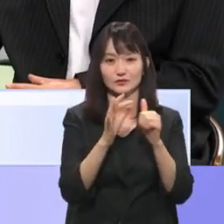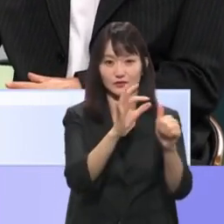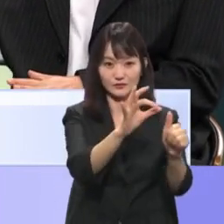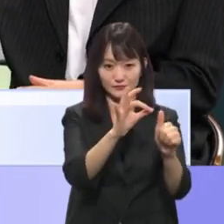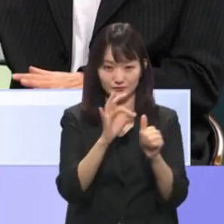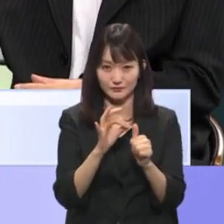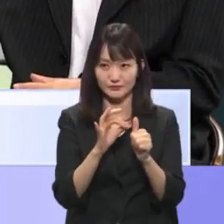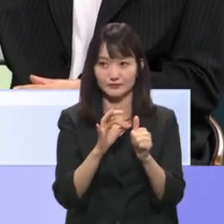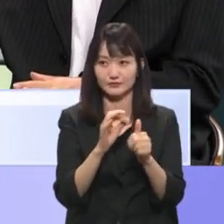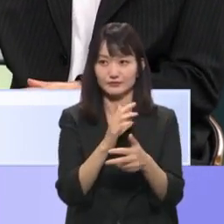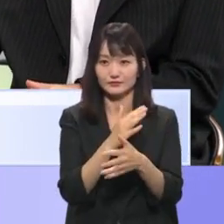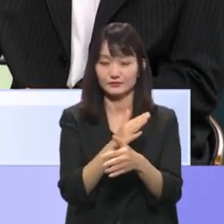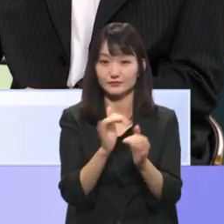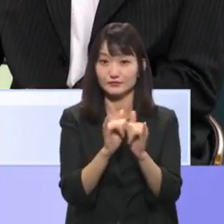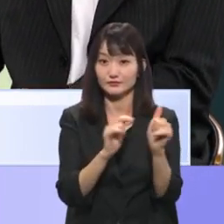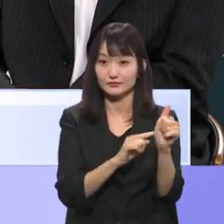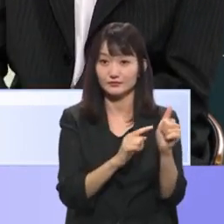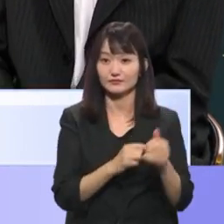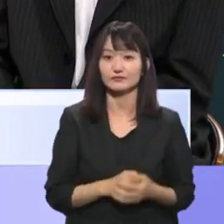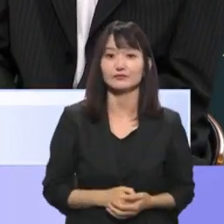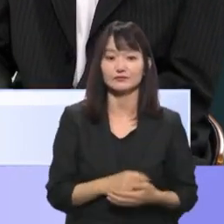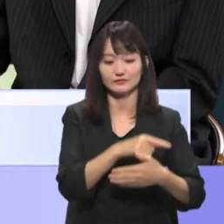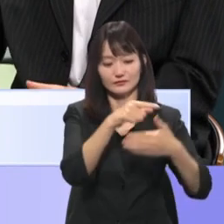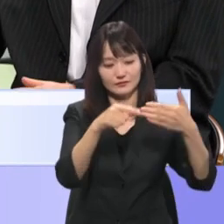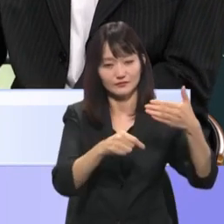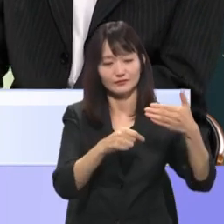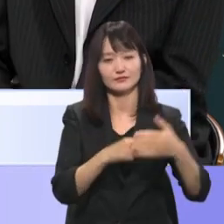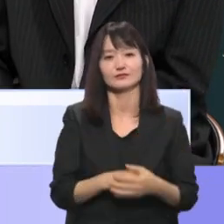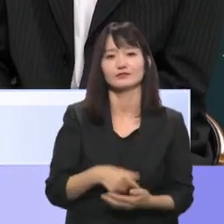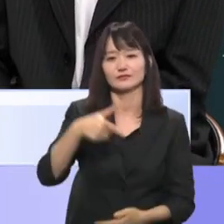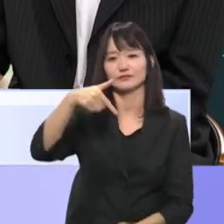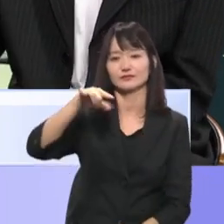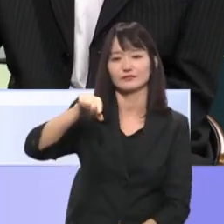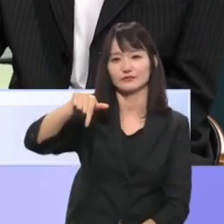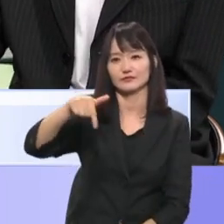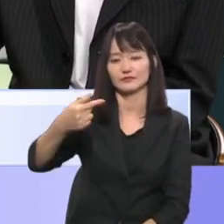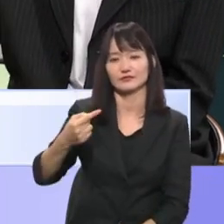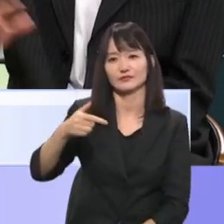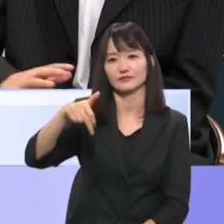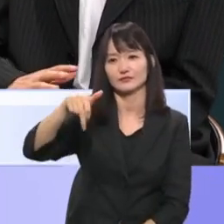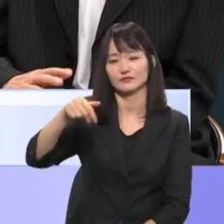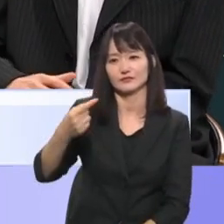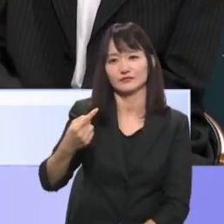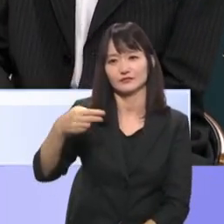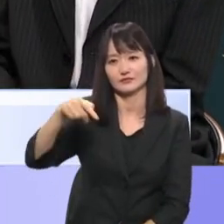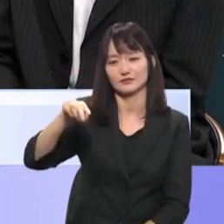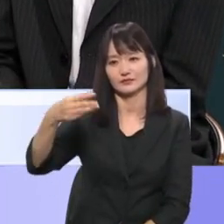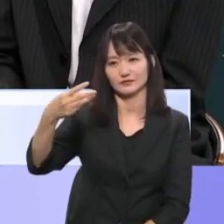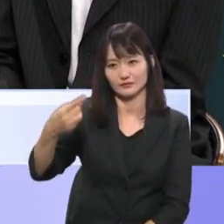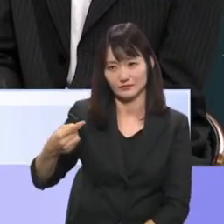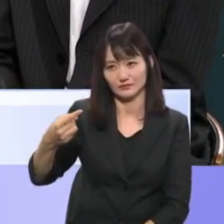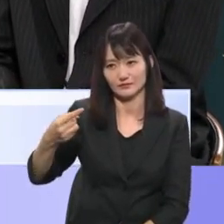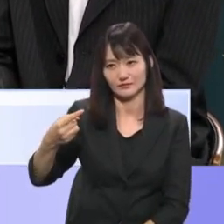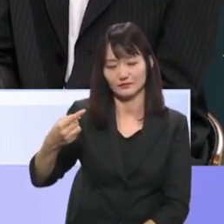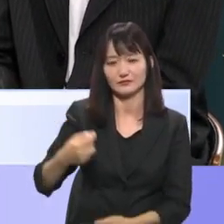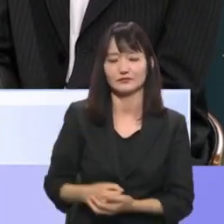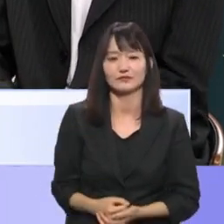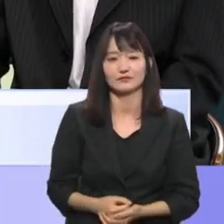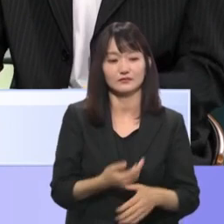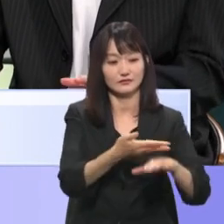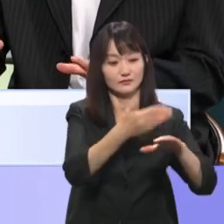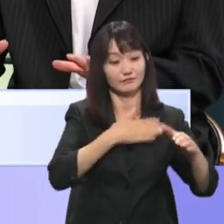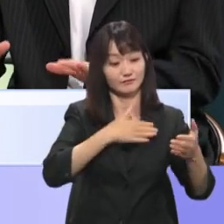코너를 막 했었는데 개그콘서트라는 그 프로그램에서 같이 하다가 선배가 저한테 이제 제안을 줘 가지고 같이 해보자 그래서